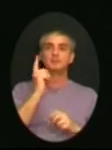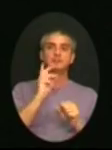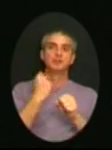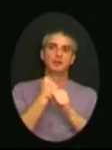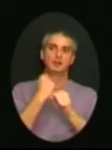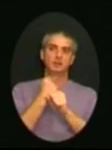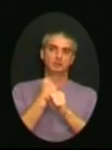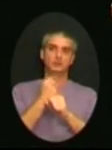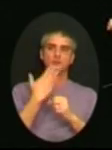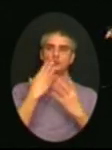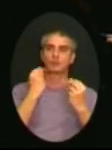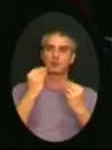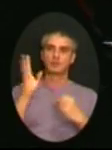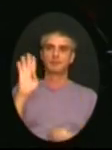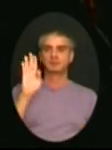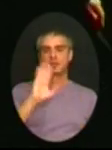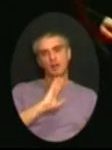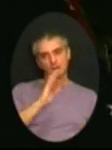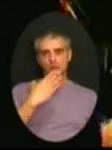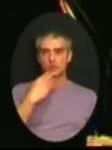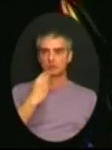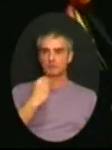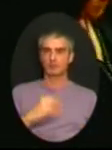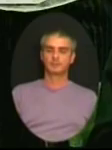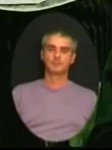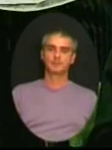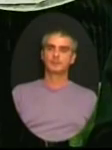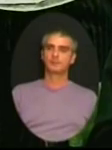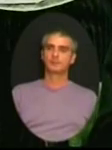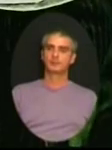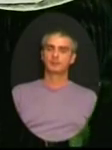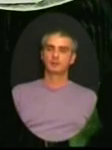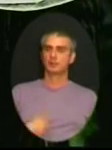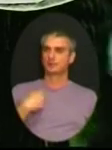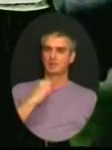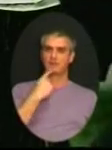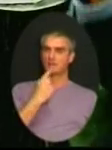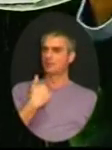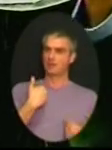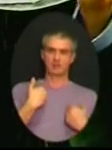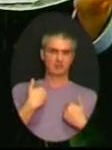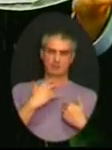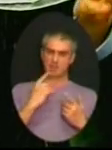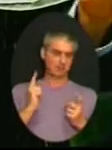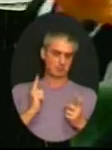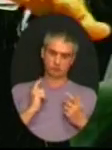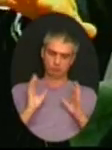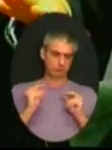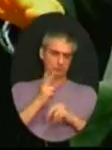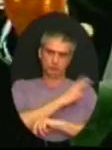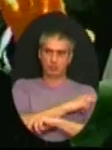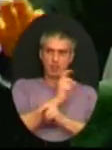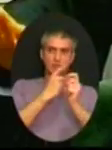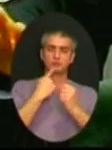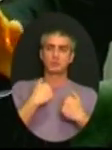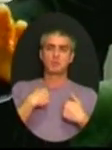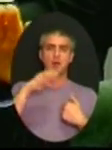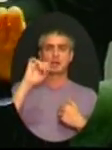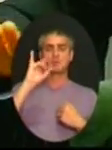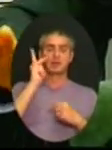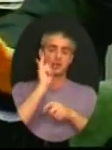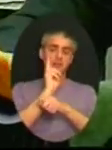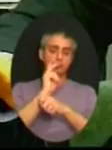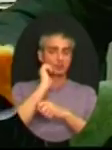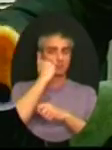תודה, בצלאל, תודה. הציבור חייב לישון טוב בלילה. תודה. אני חייב לומר, לי אין עניין אישי עם המשטרה. וגם אנשים אמרו לי, מיקי,